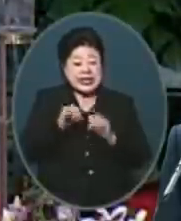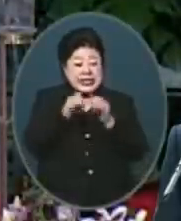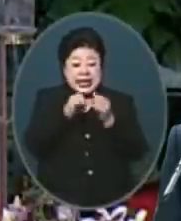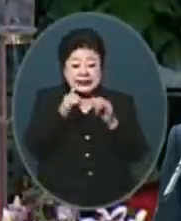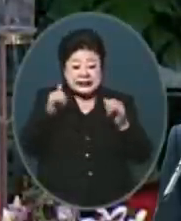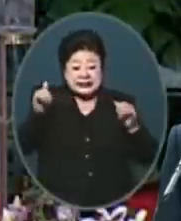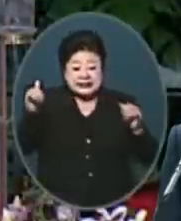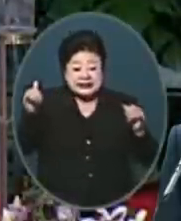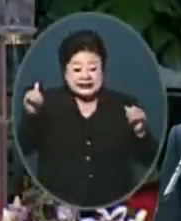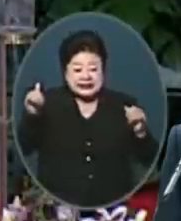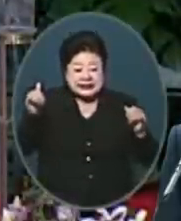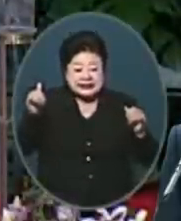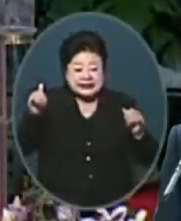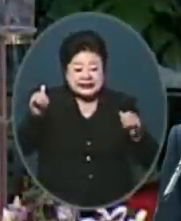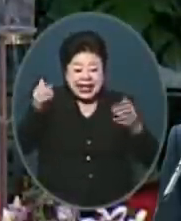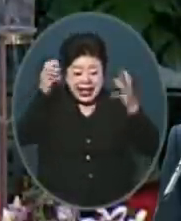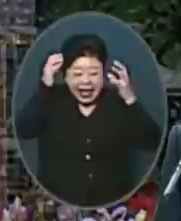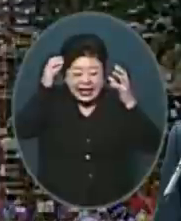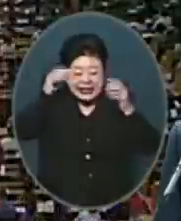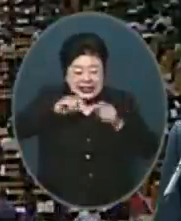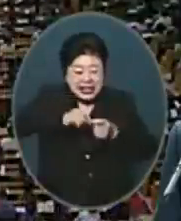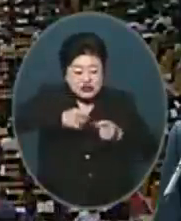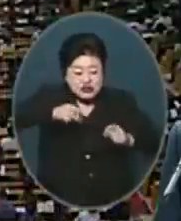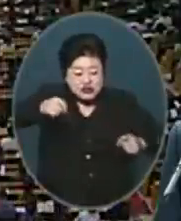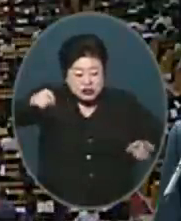인간은 탯줄에